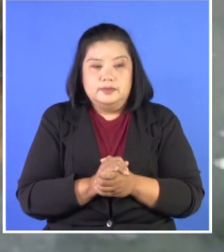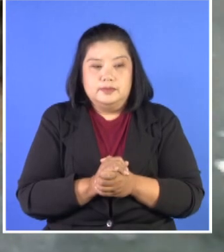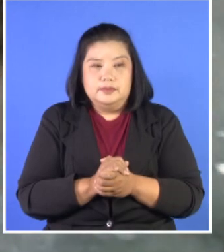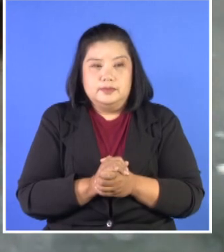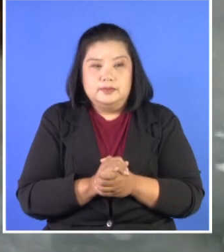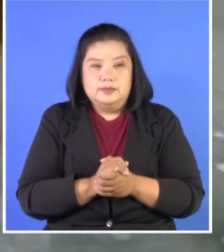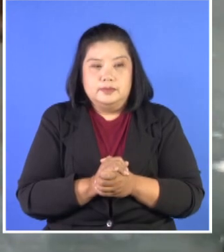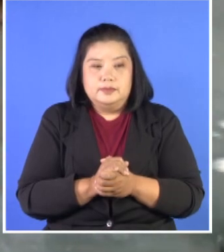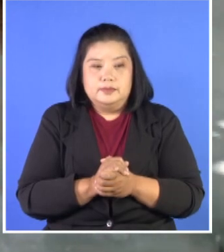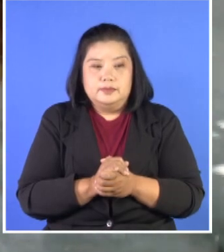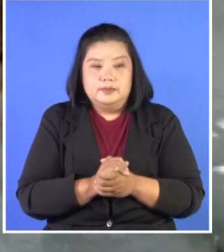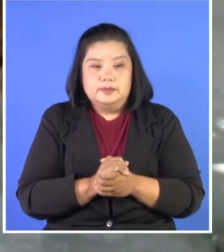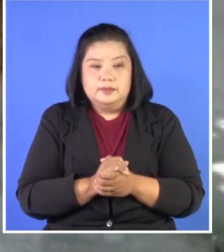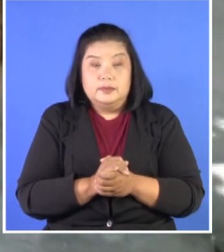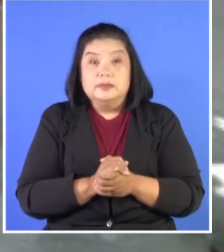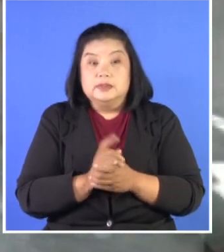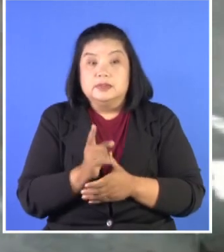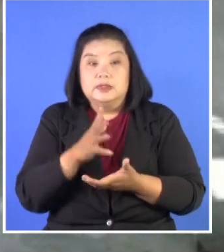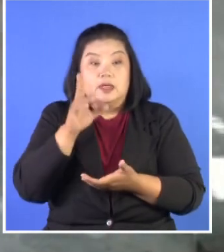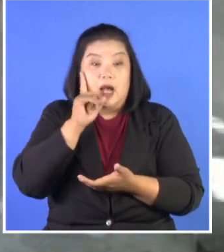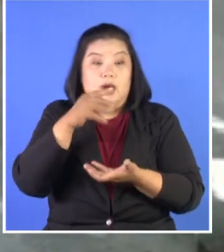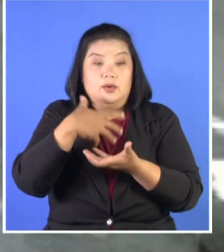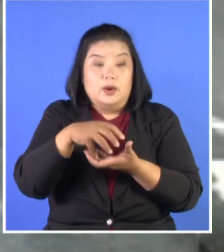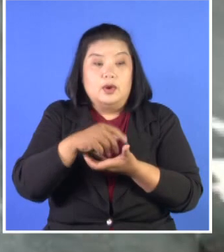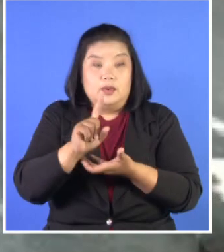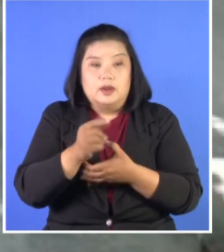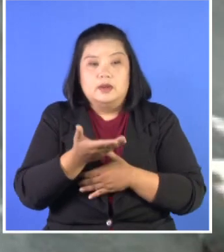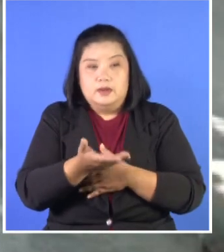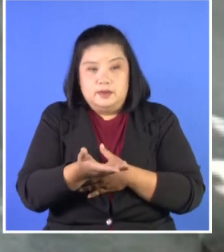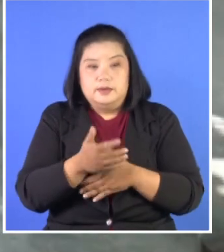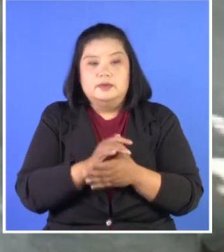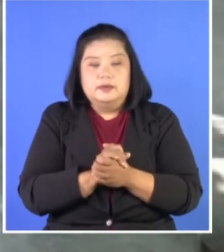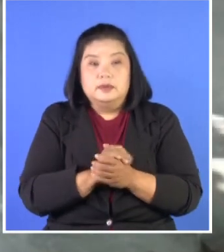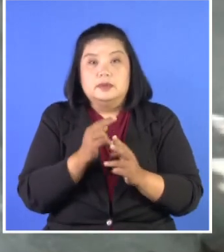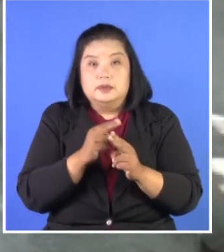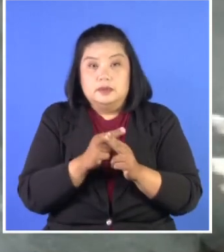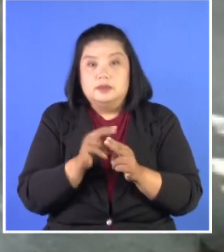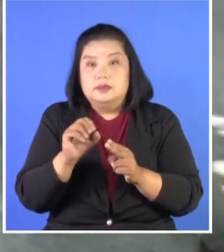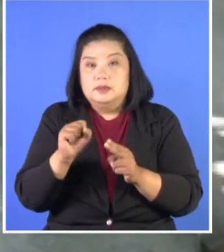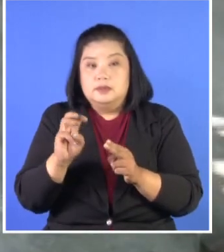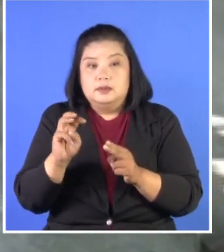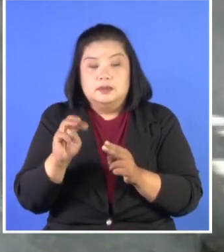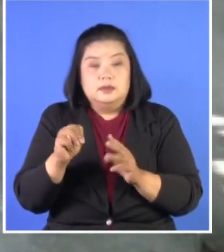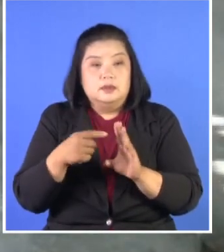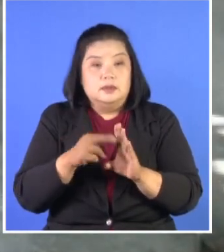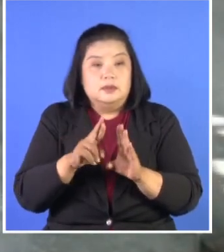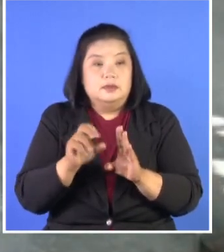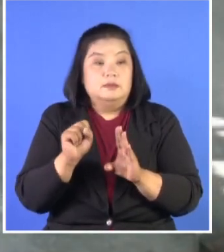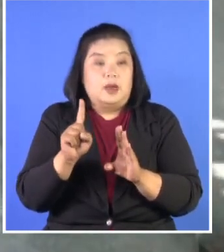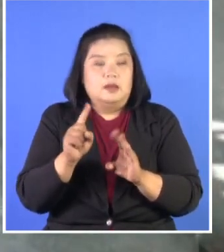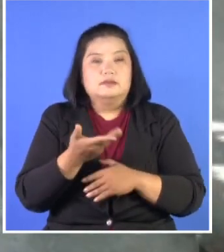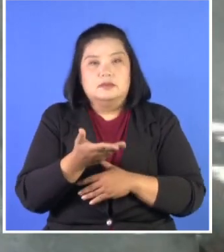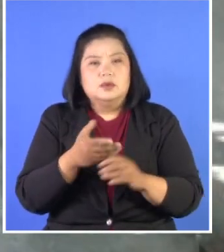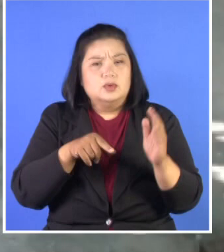เลยคือก่อนที่จะมาเป็นข่าวนี้ปรากฏว่าเนี่ยบ้านนะบ้านของคุณสามารถทองธรรมชาตินี่นะเป็นชาวบ้านอยู่ที่